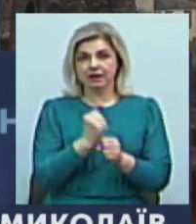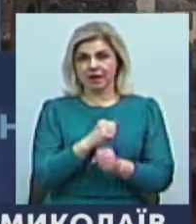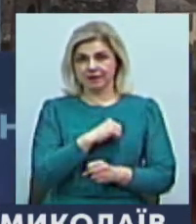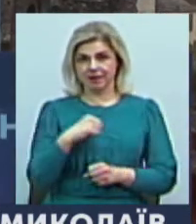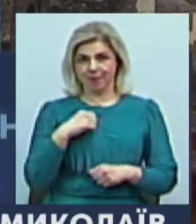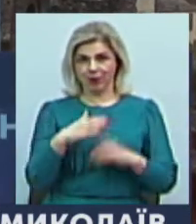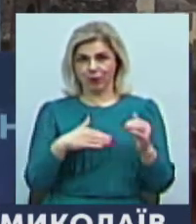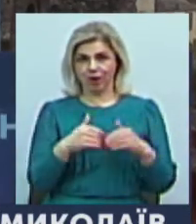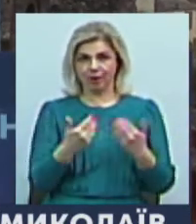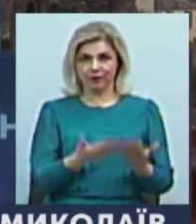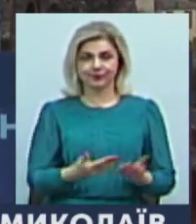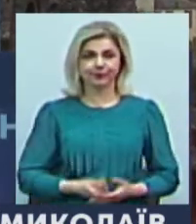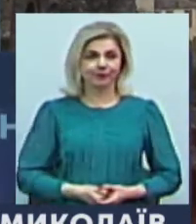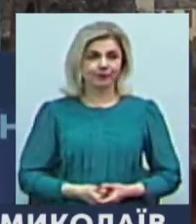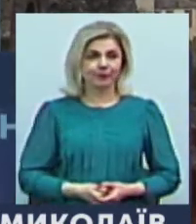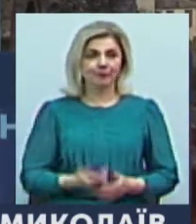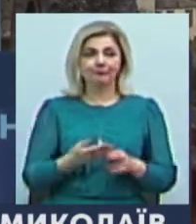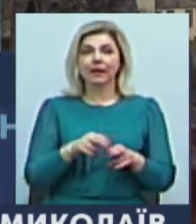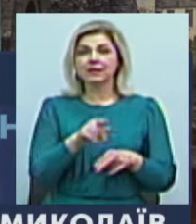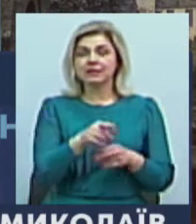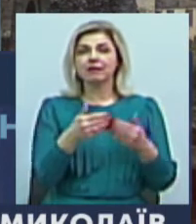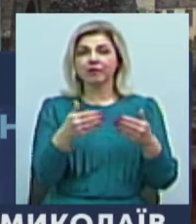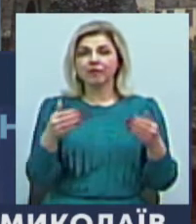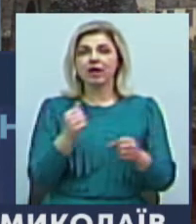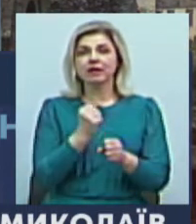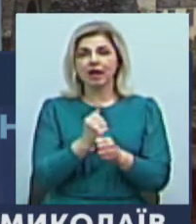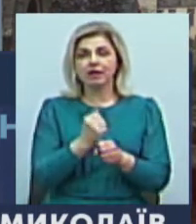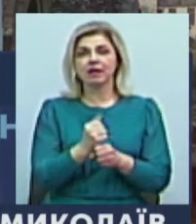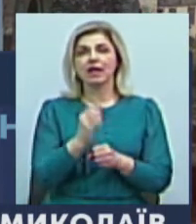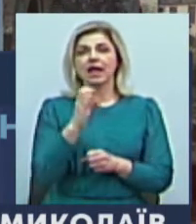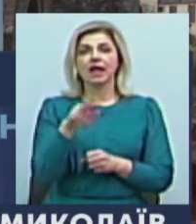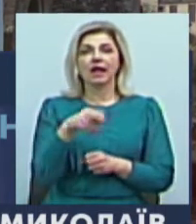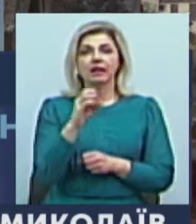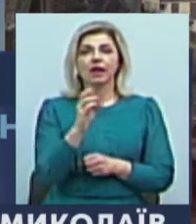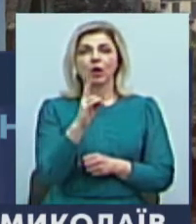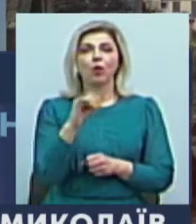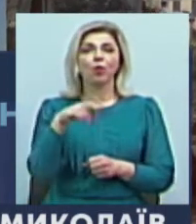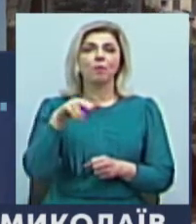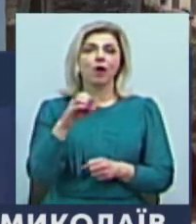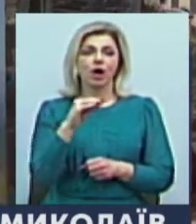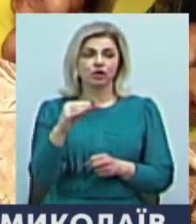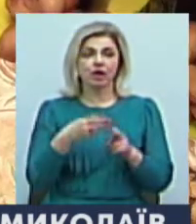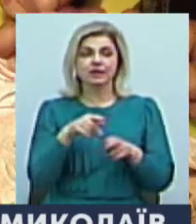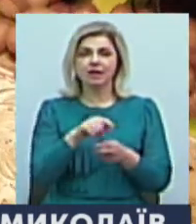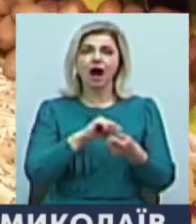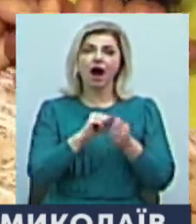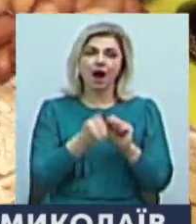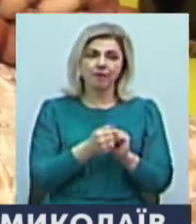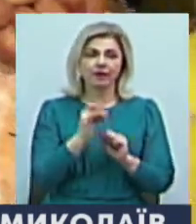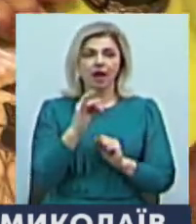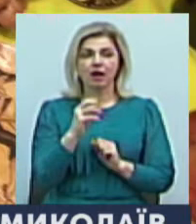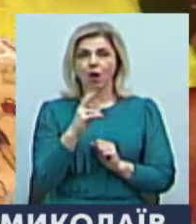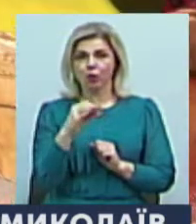роботи виконані в стилі декупаж. Ці каміння і ракушки привезені